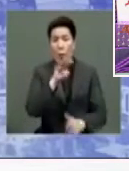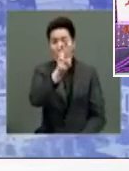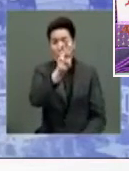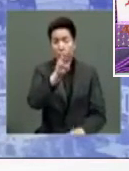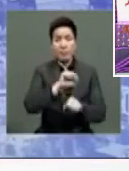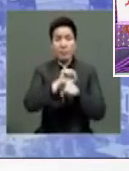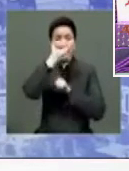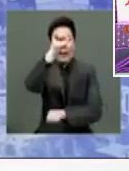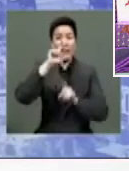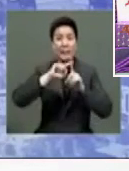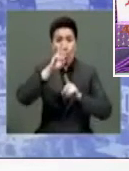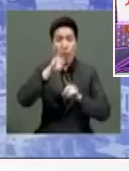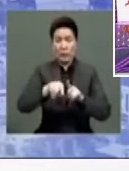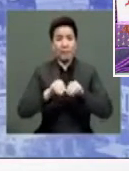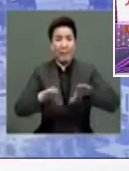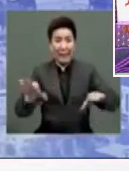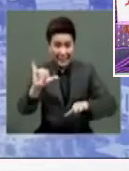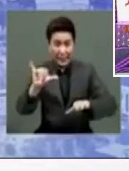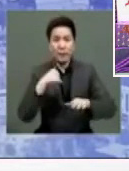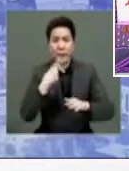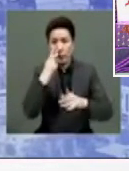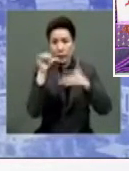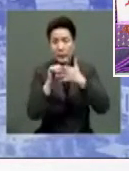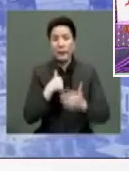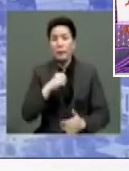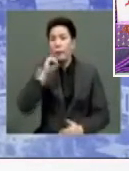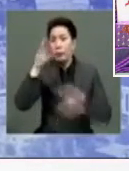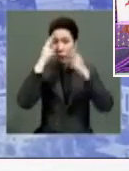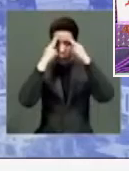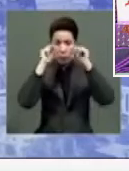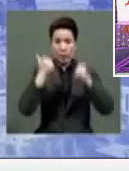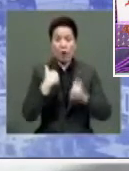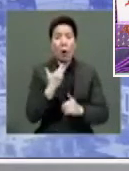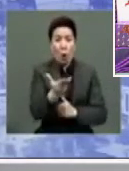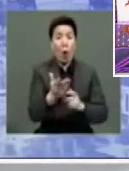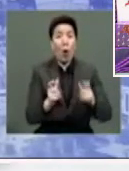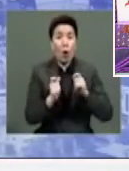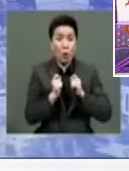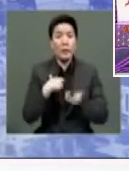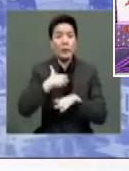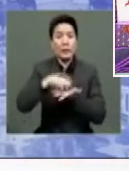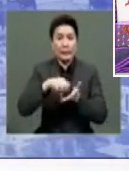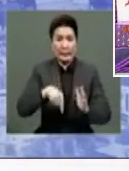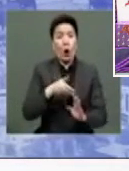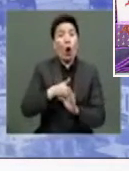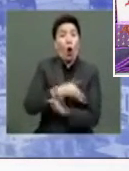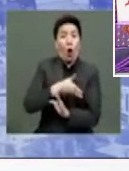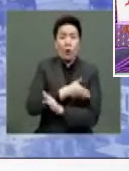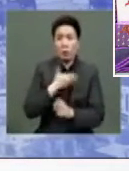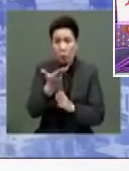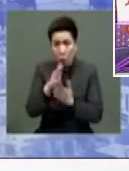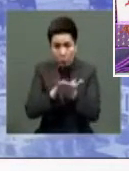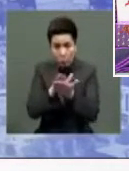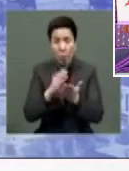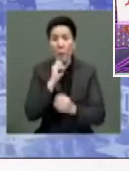28จังหวัดด้วยกันนะคะซึ่งเมื่อวานคุณหมอทวีสิงหก็ได้มีการอธิบายรายละเอียดในแต่ละข้อเลยนะคะสำหรับ 8